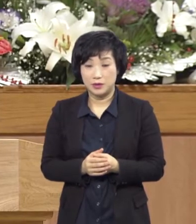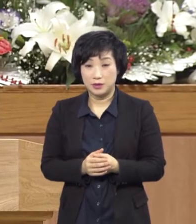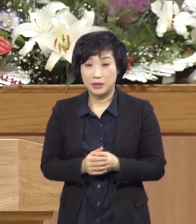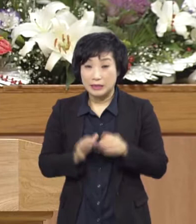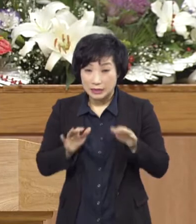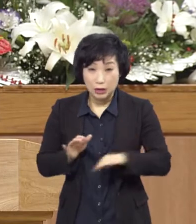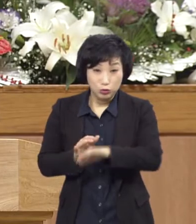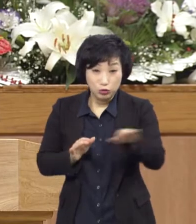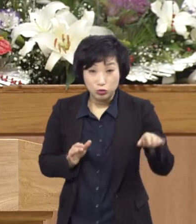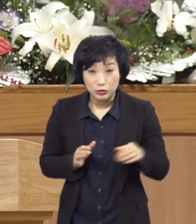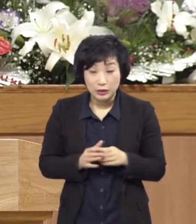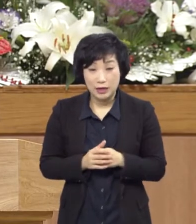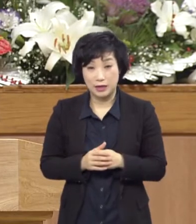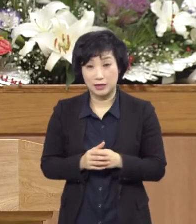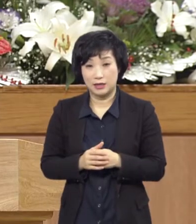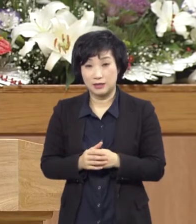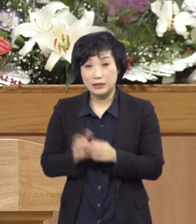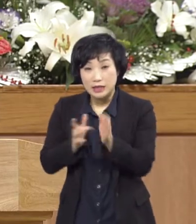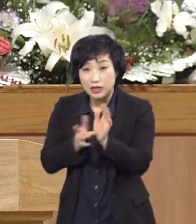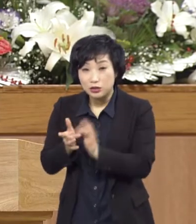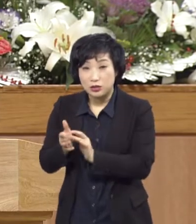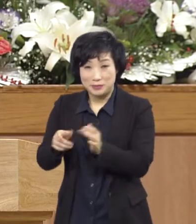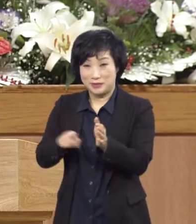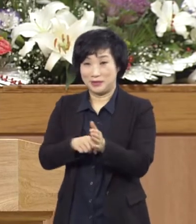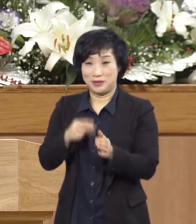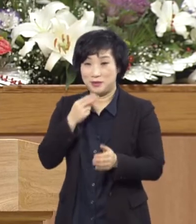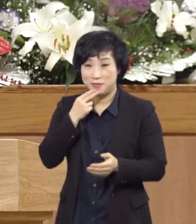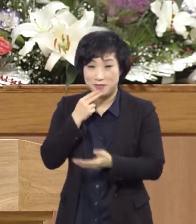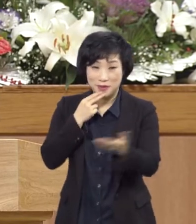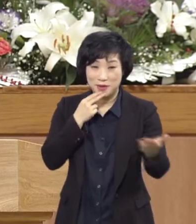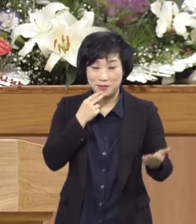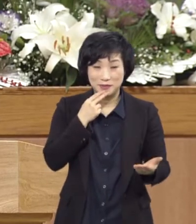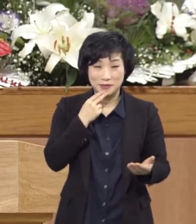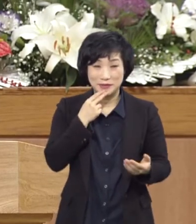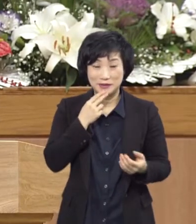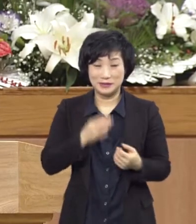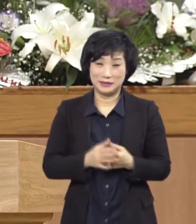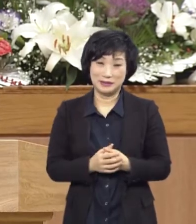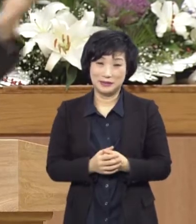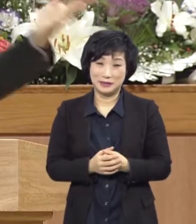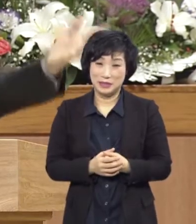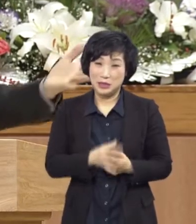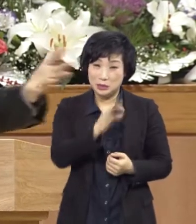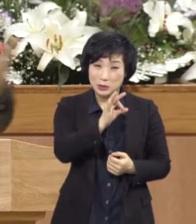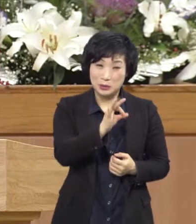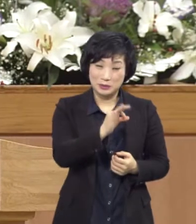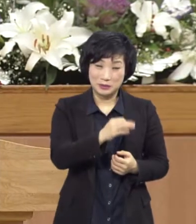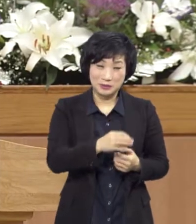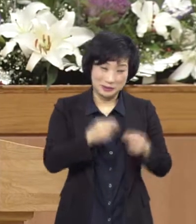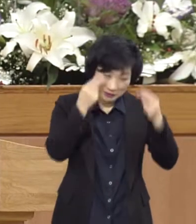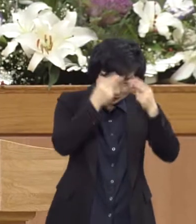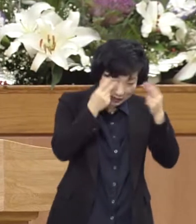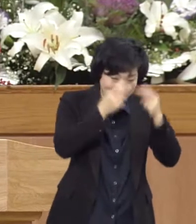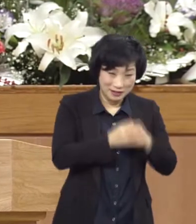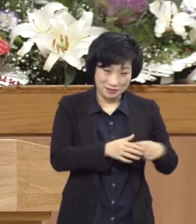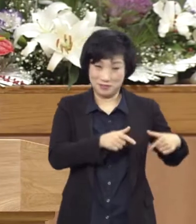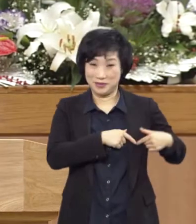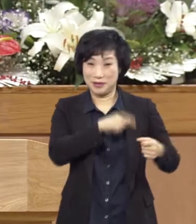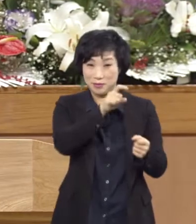우리가 예수 안 믿고 세상에서 돈 찾아 명예